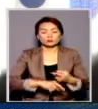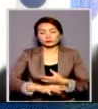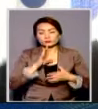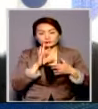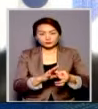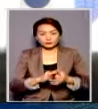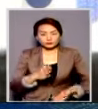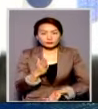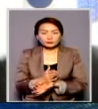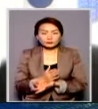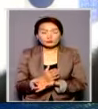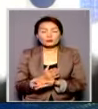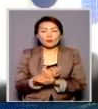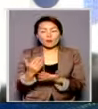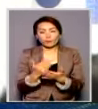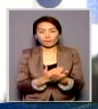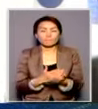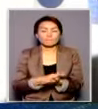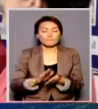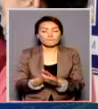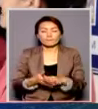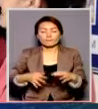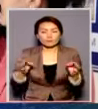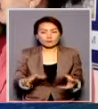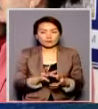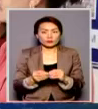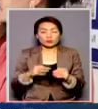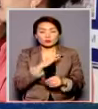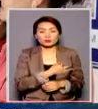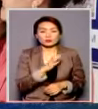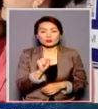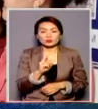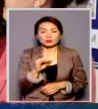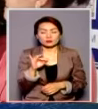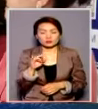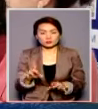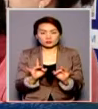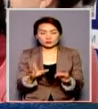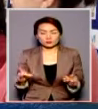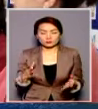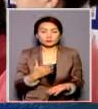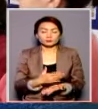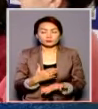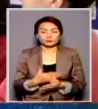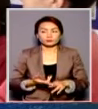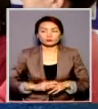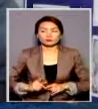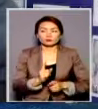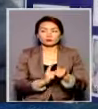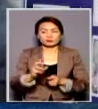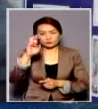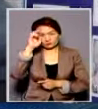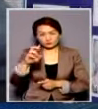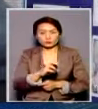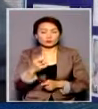тығыз байланыста және тұжырымдамалы қисындылығы ортақ. Заңгер Сәкен Өскенбаевтың айтуы бойынша, бұл референдум